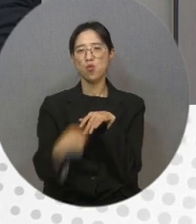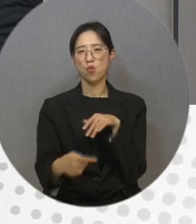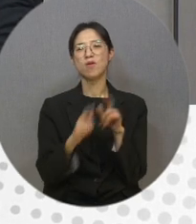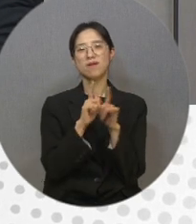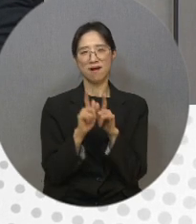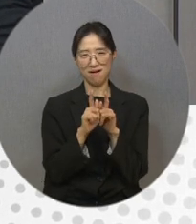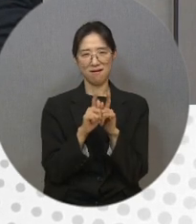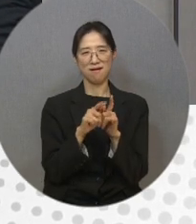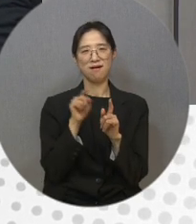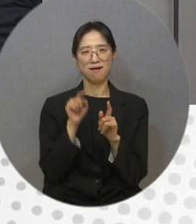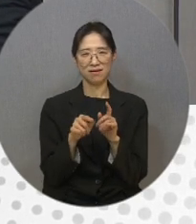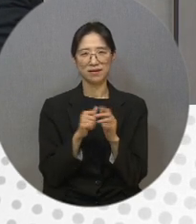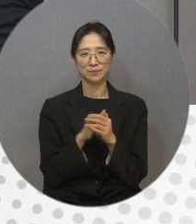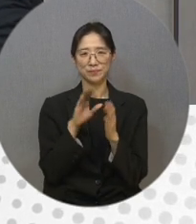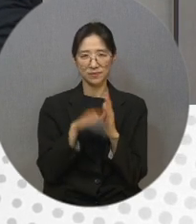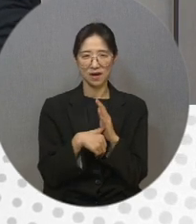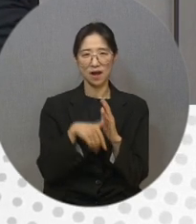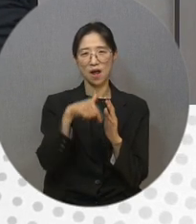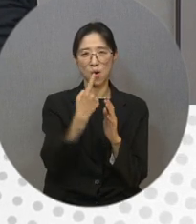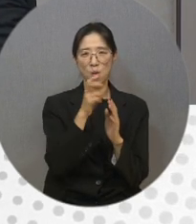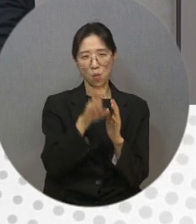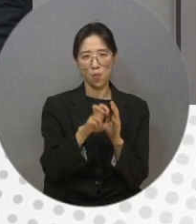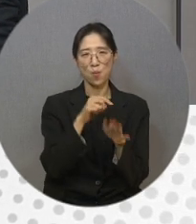곰족이 살았는데 그 당시 곰족이